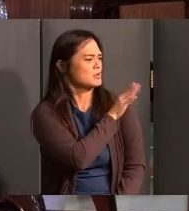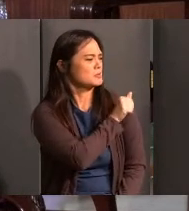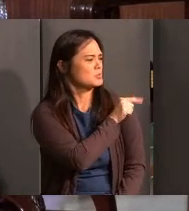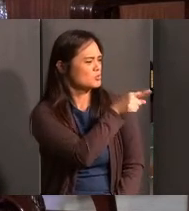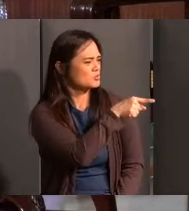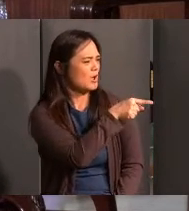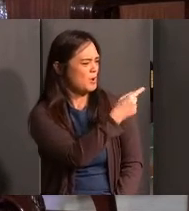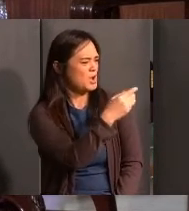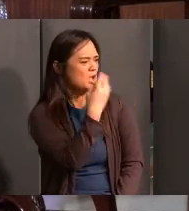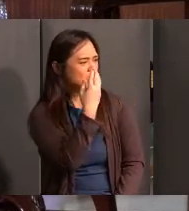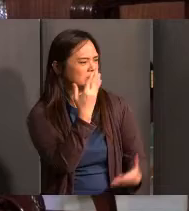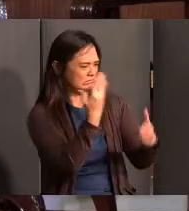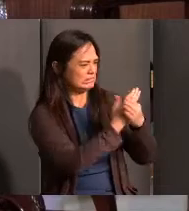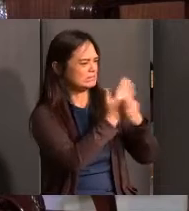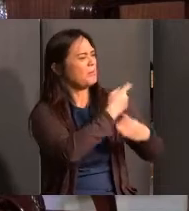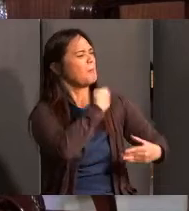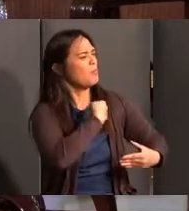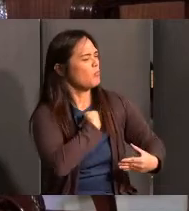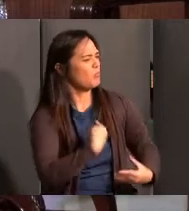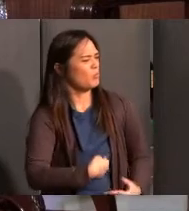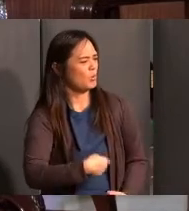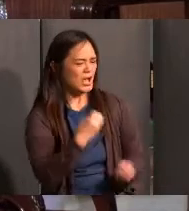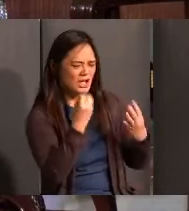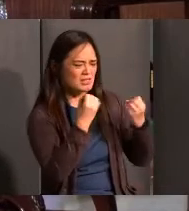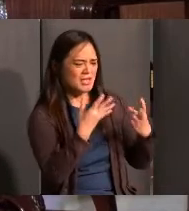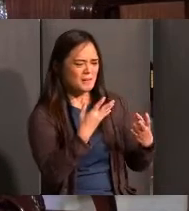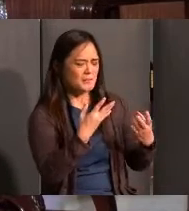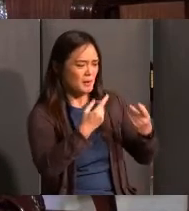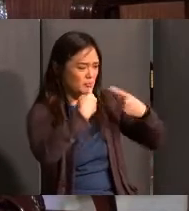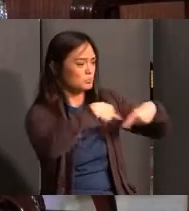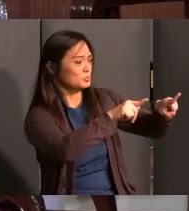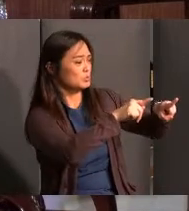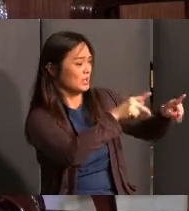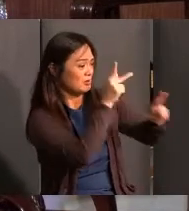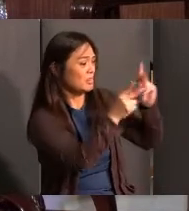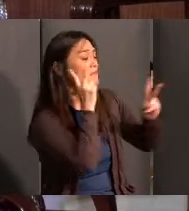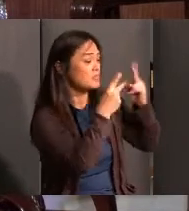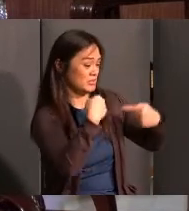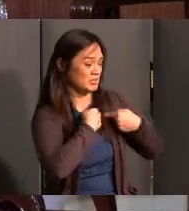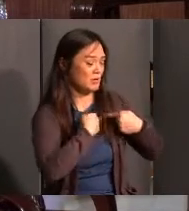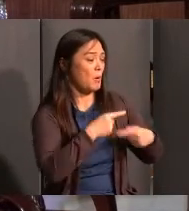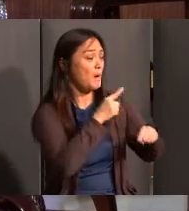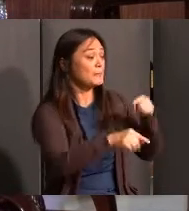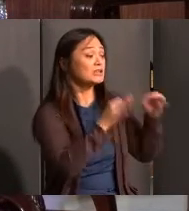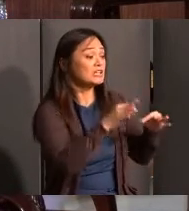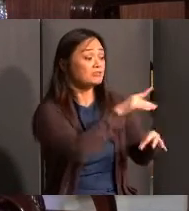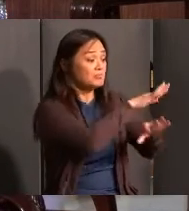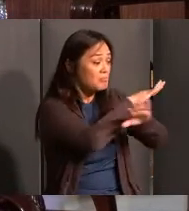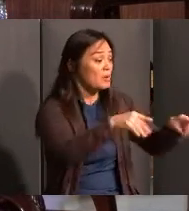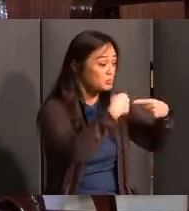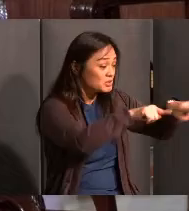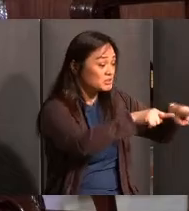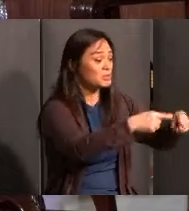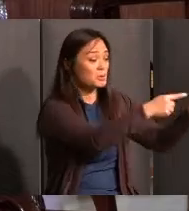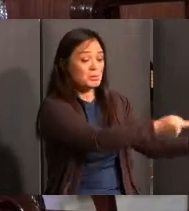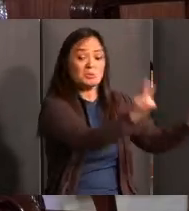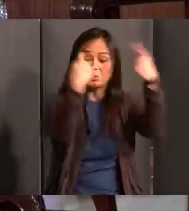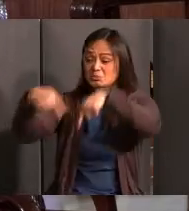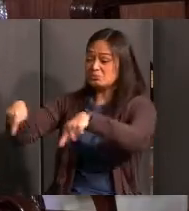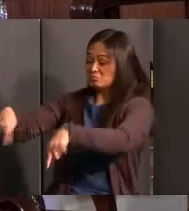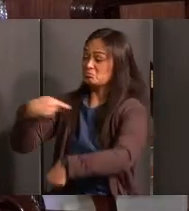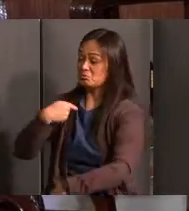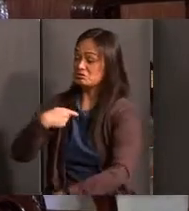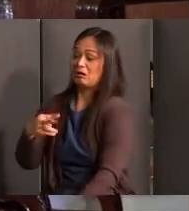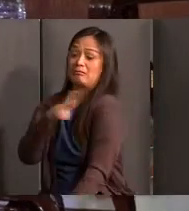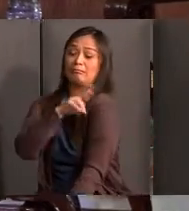eh. Ano ba talaga gusto nila sa'yo? Ang gusto nila, yun lang. Sipin mo, ang dami namin naging kamag-anak ngayon na hindi namin